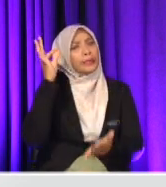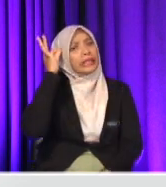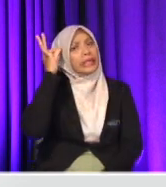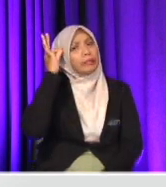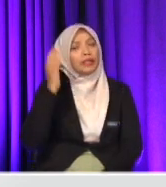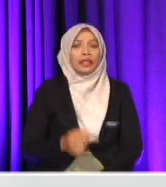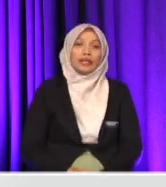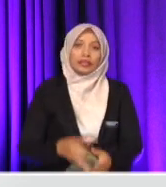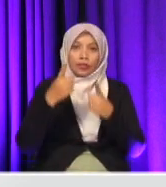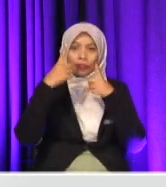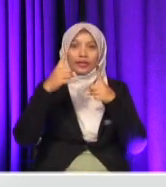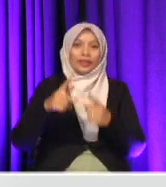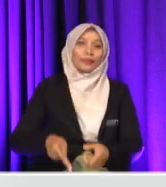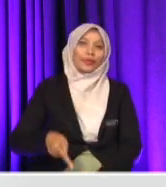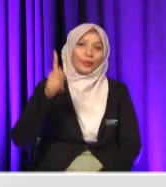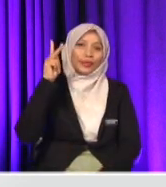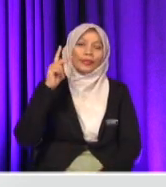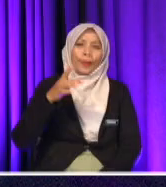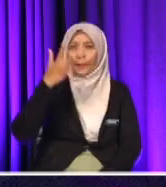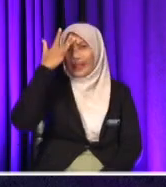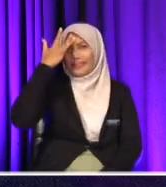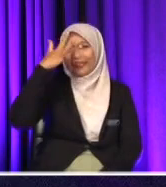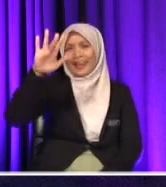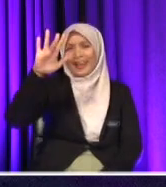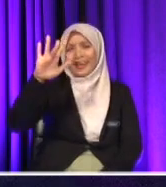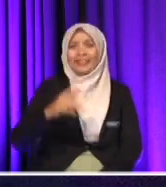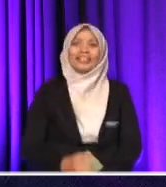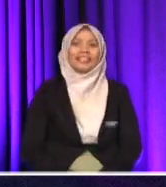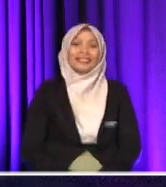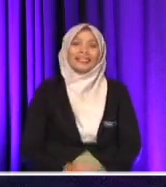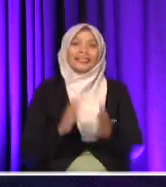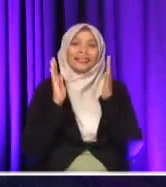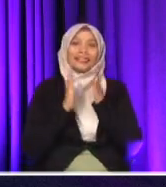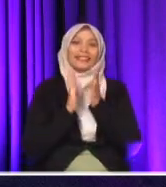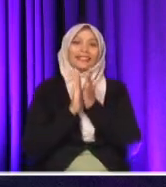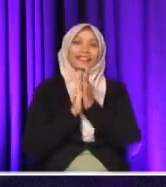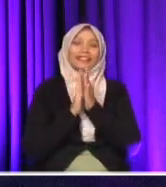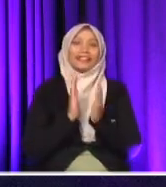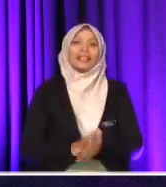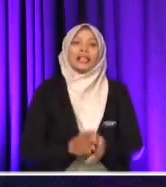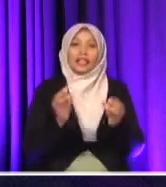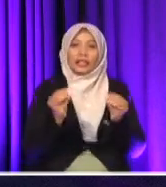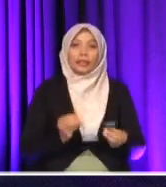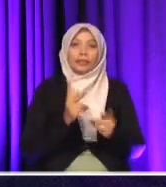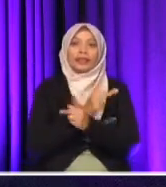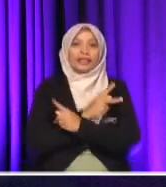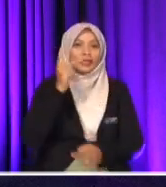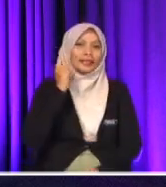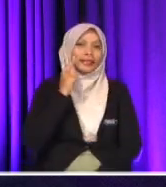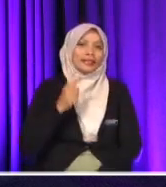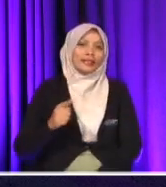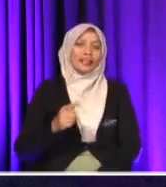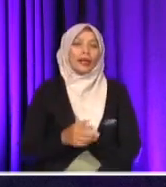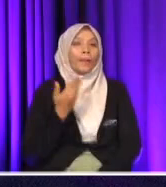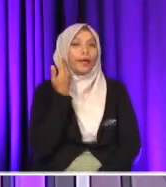Pemuat. Ya, pandai Zulaikha. Baru saya dengar suara Zulaikha. Tadi kita tak ada sebut ke dia? Okey, Zulaikha. Terima kasih Zulaikha. Ya. Dia malu-malu sikit ni. Oh,